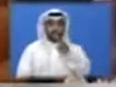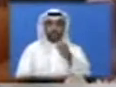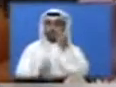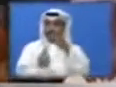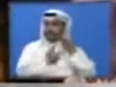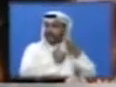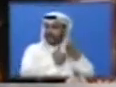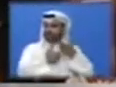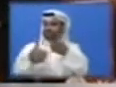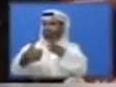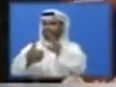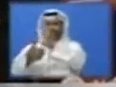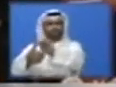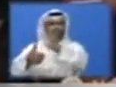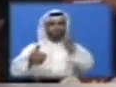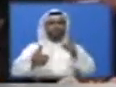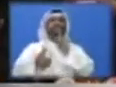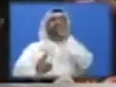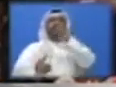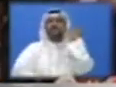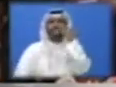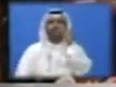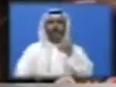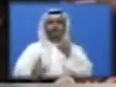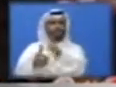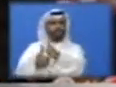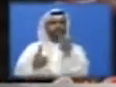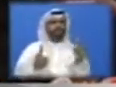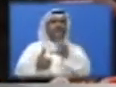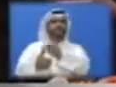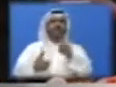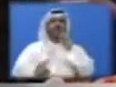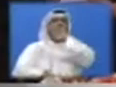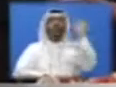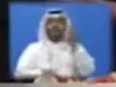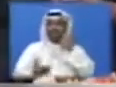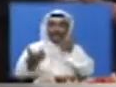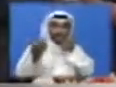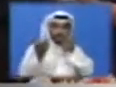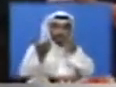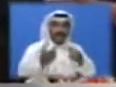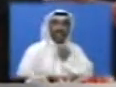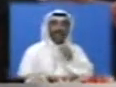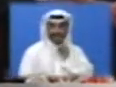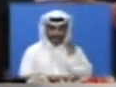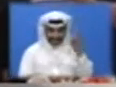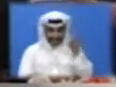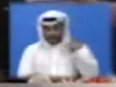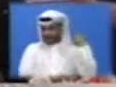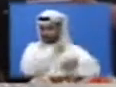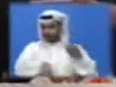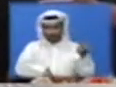يحتذى به على ما قاموا به من جهد خلال واقعة إطلاق النار في تيماء، وحثهم على